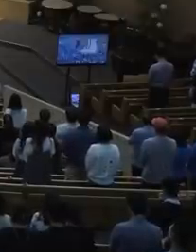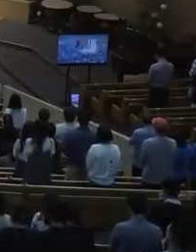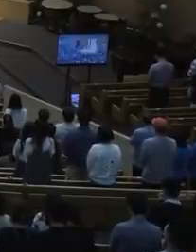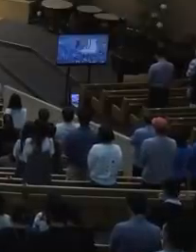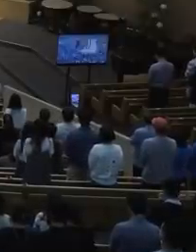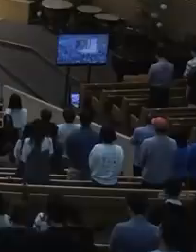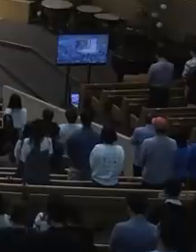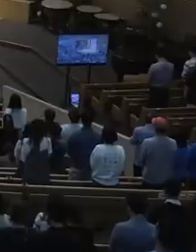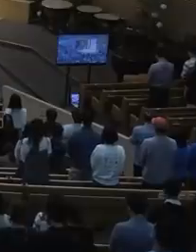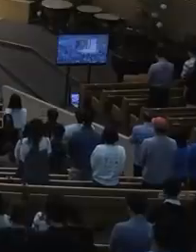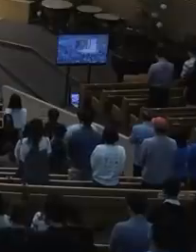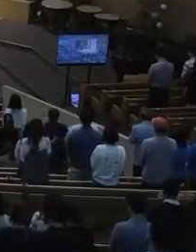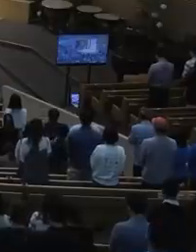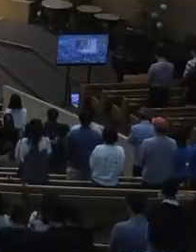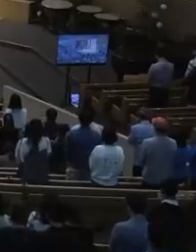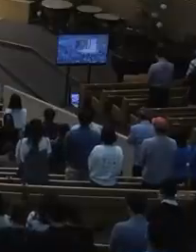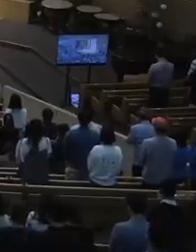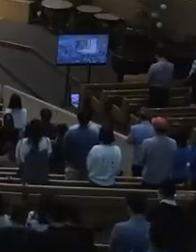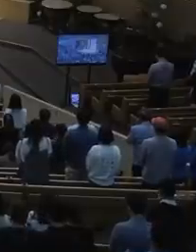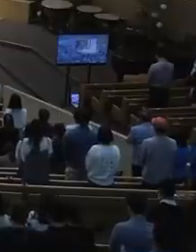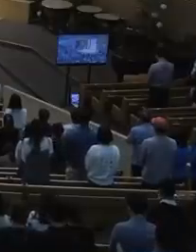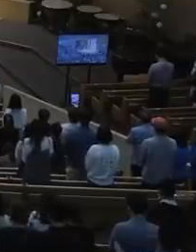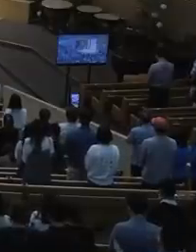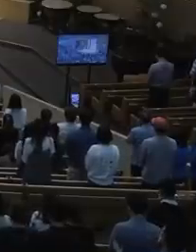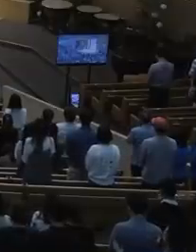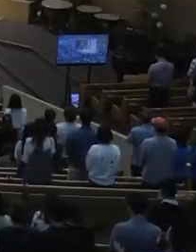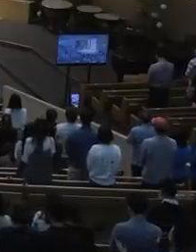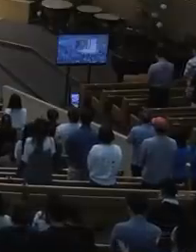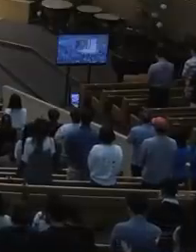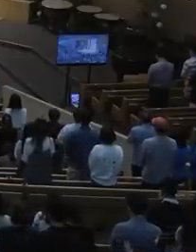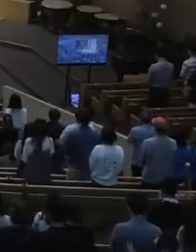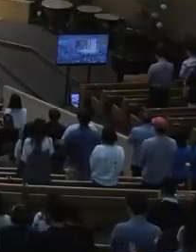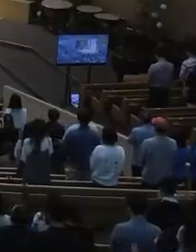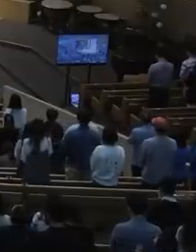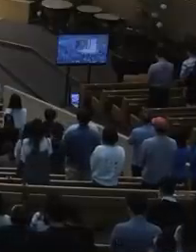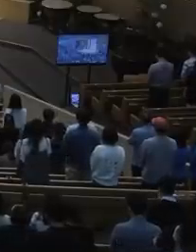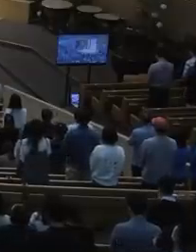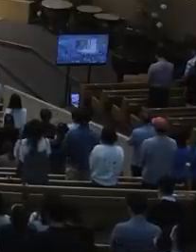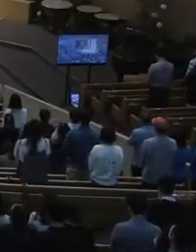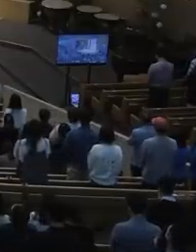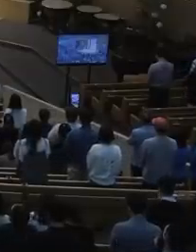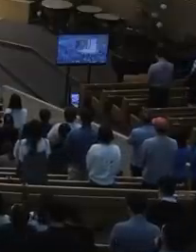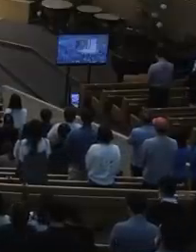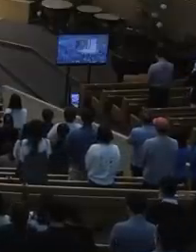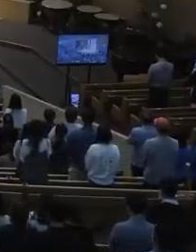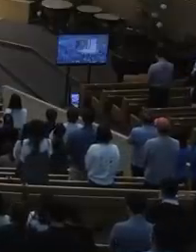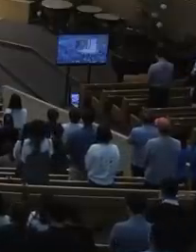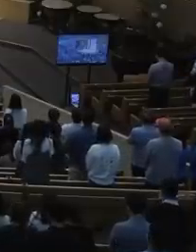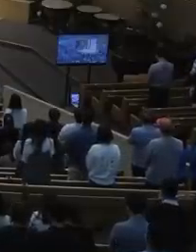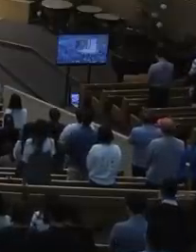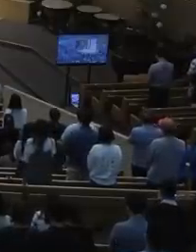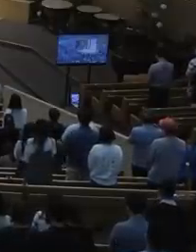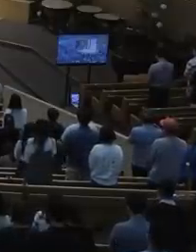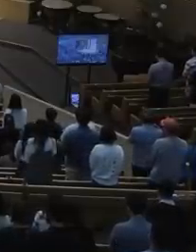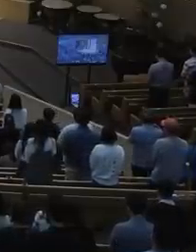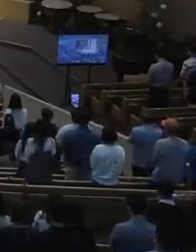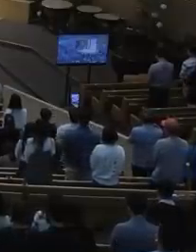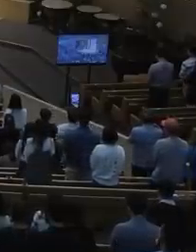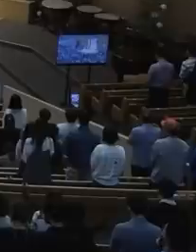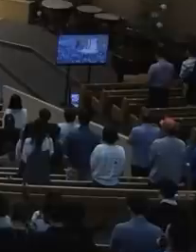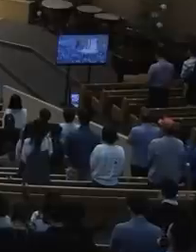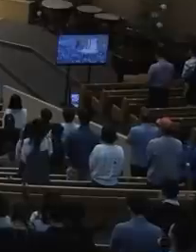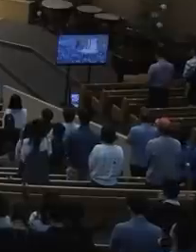go 발 다 들 그렇게 떠난 너무 큰 거 넘기면서 영웅인 에도 역사하셔서